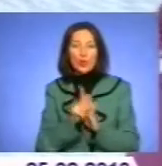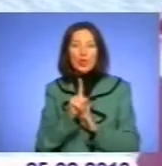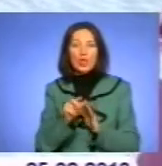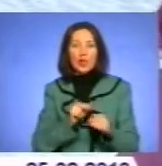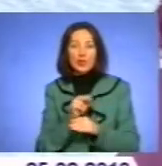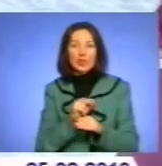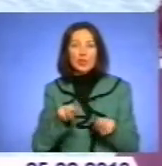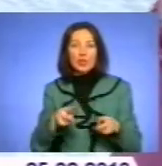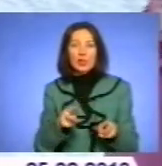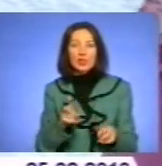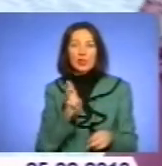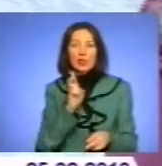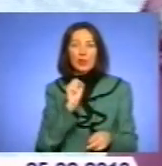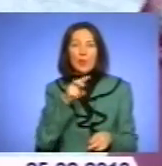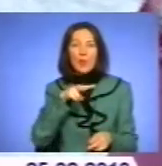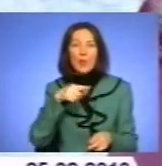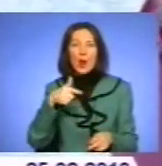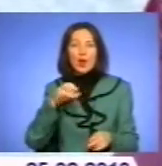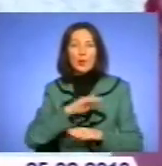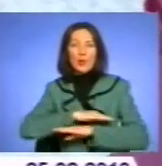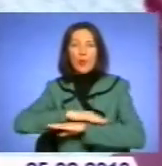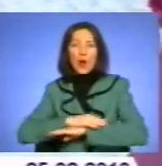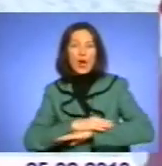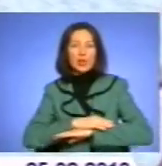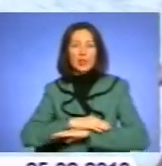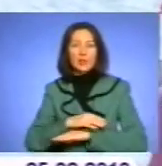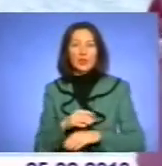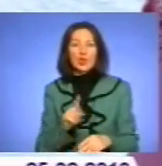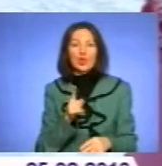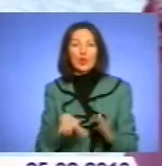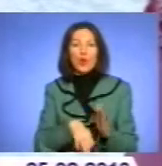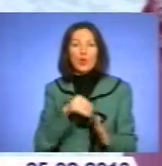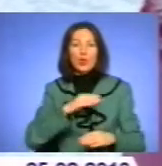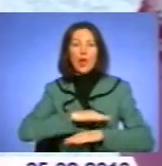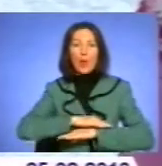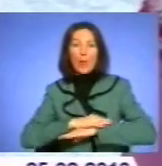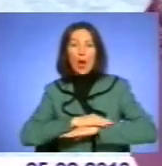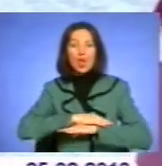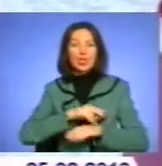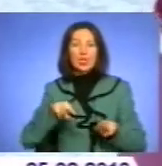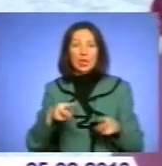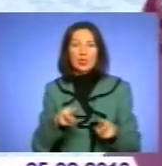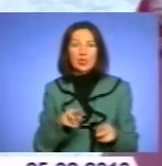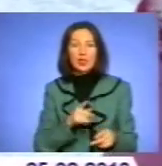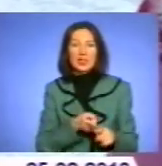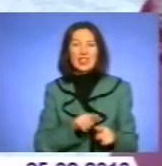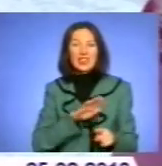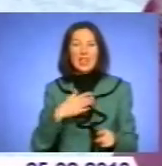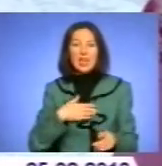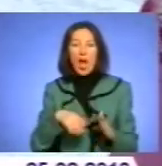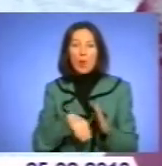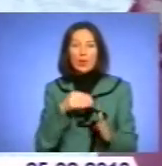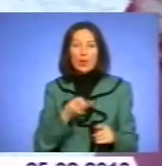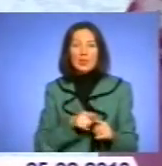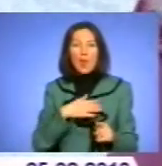такі? Бальні, спортивні. Бальні? Ага. А чому обрала самі бальні танці, а от не інші? Це не я обирала, це моя мама